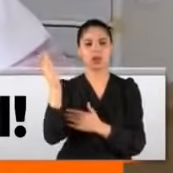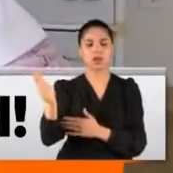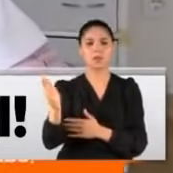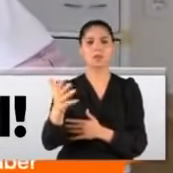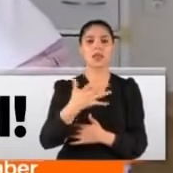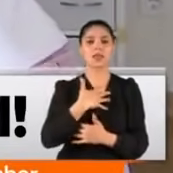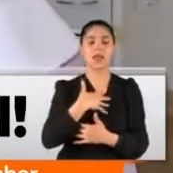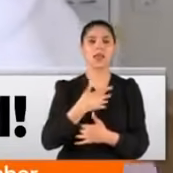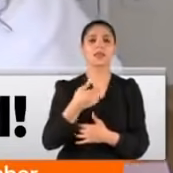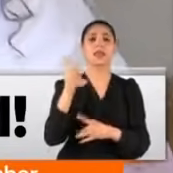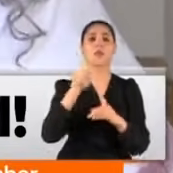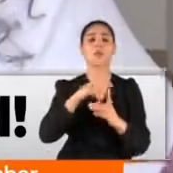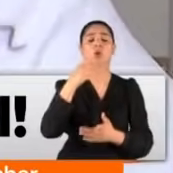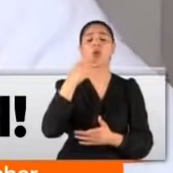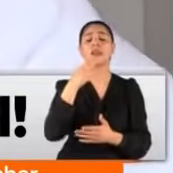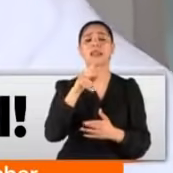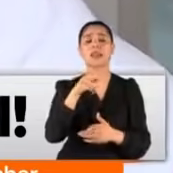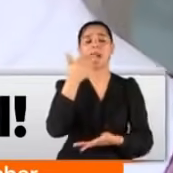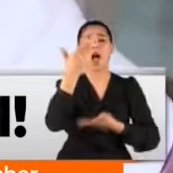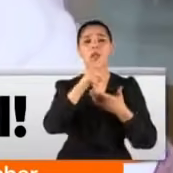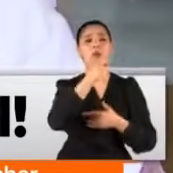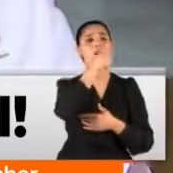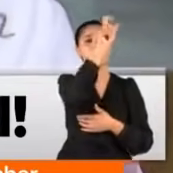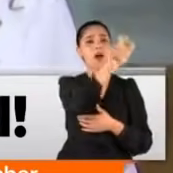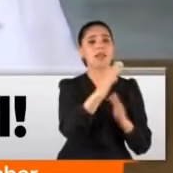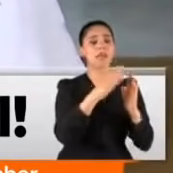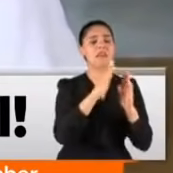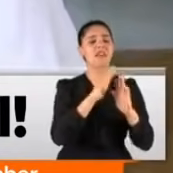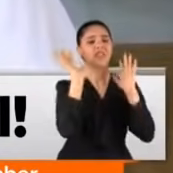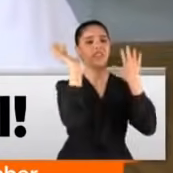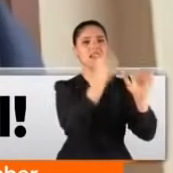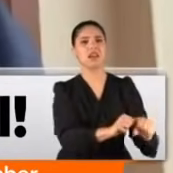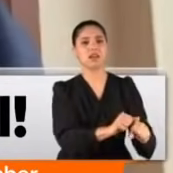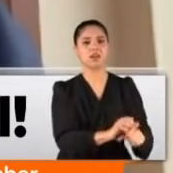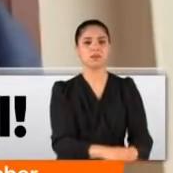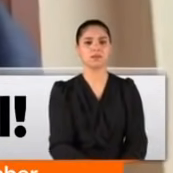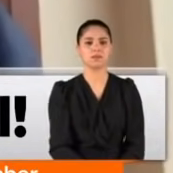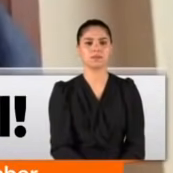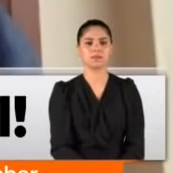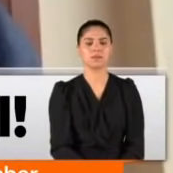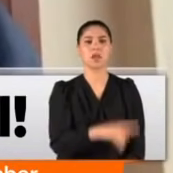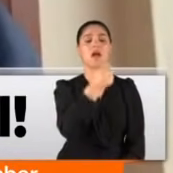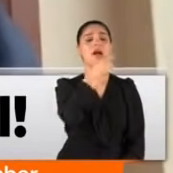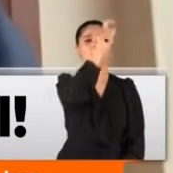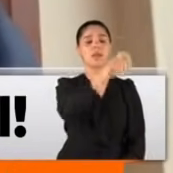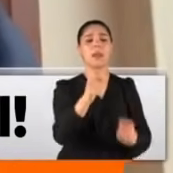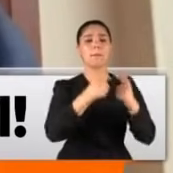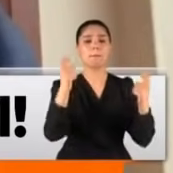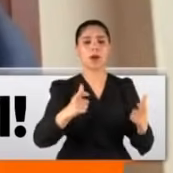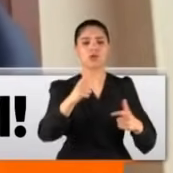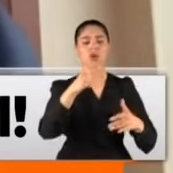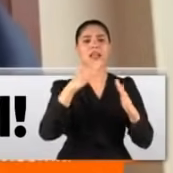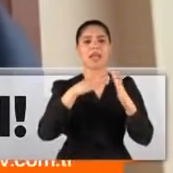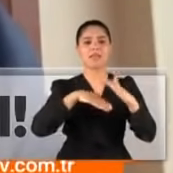İşte kendini yine polis olarak tanıtan o adam evinde kıskıvrak yakalandı. Şahıs Başakşehir'de bir evde bazanın